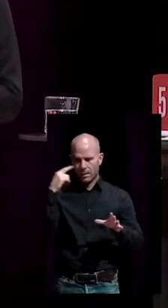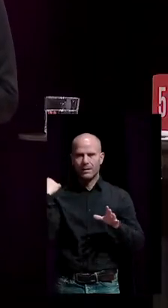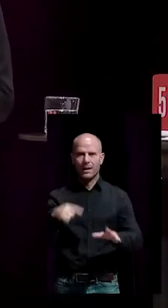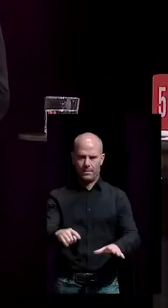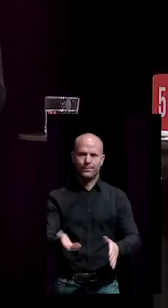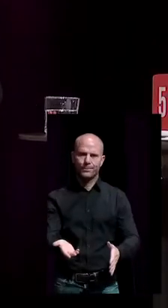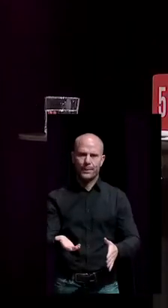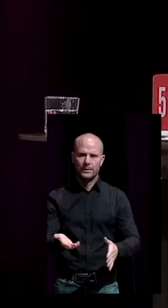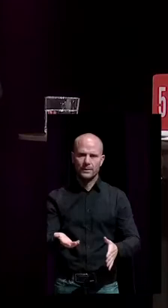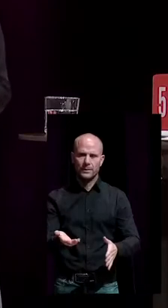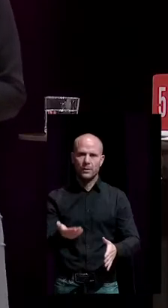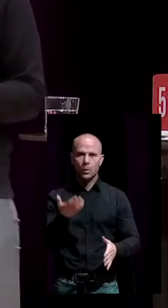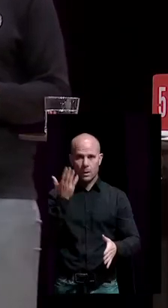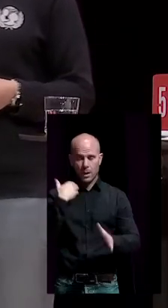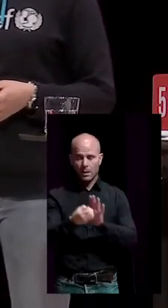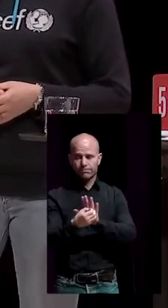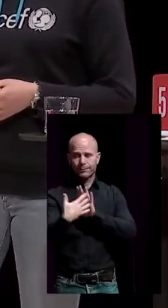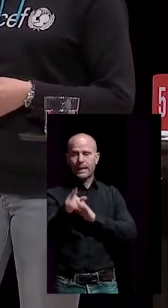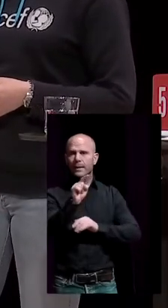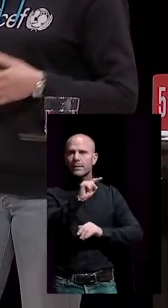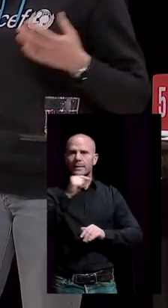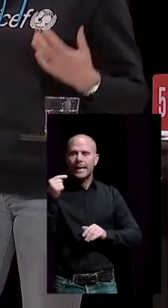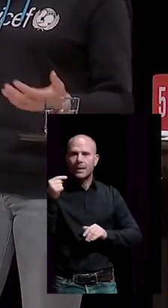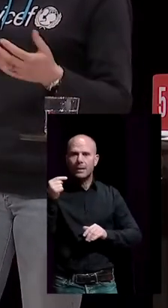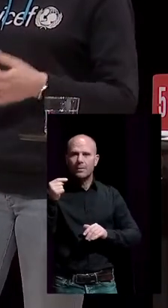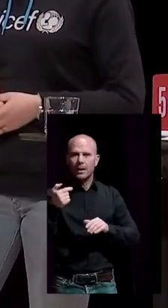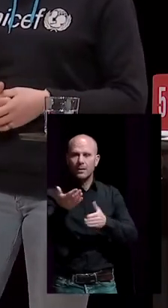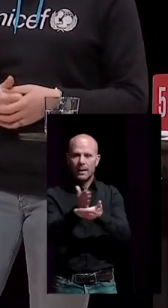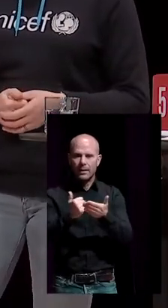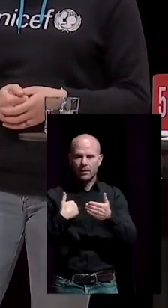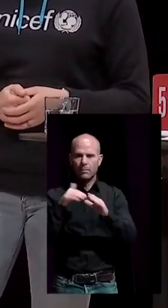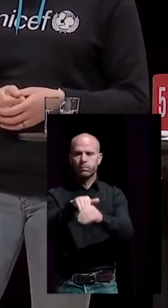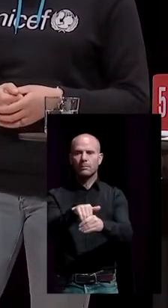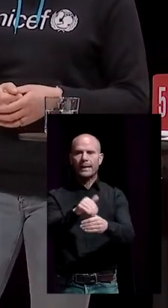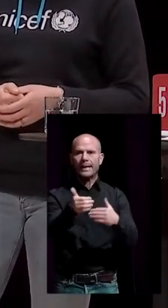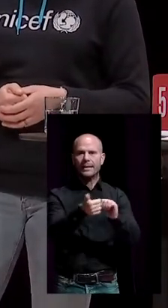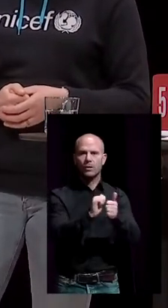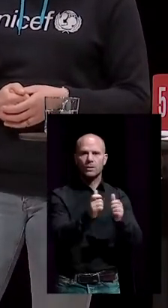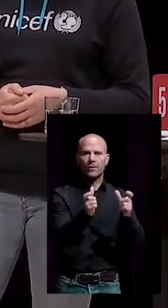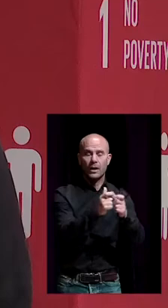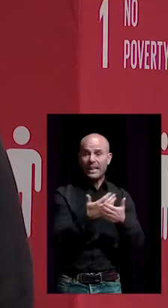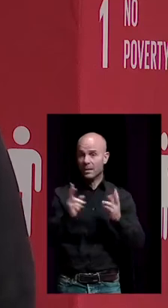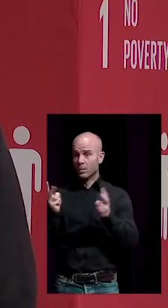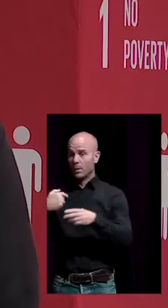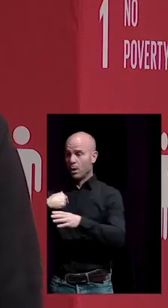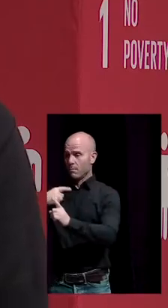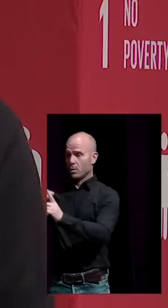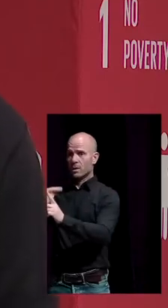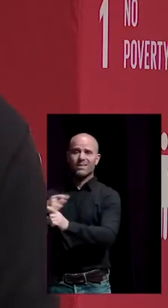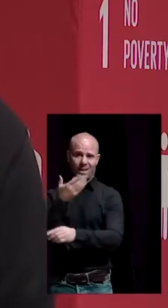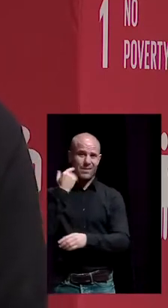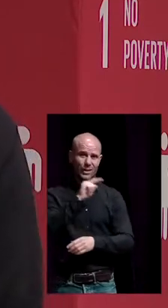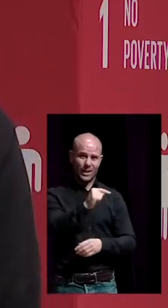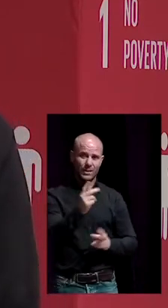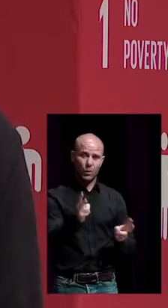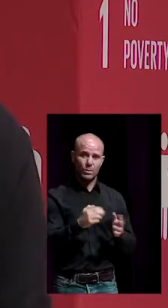illa och att det kan bli en negativ del att vara med i en idrottsförening istället för något positivt. Det kan